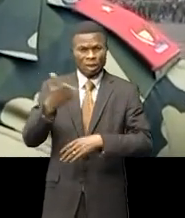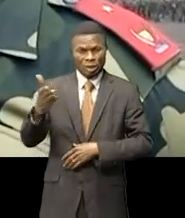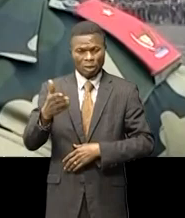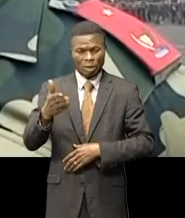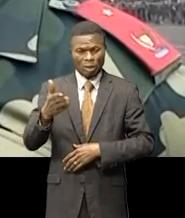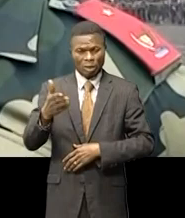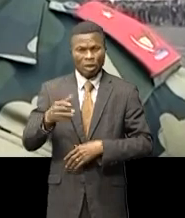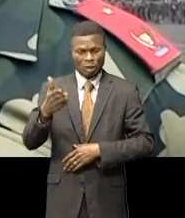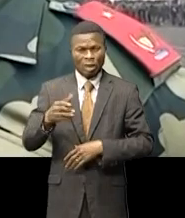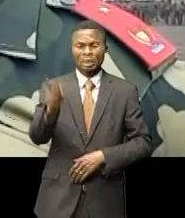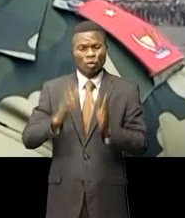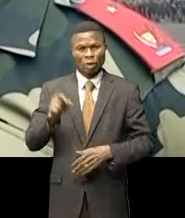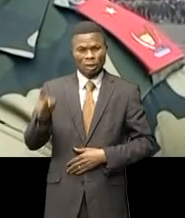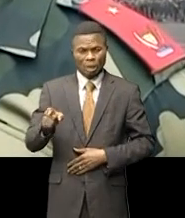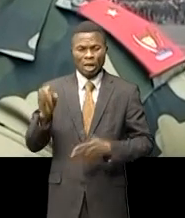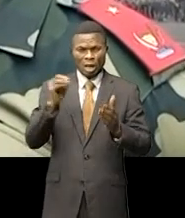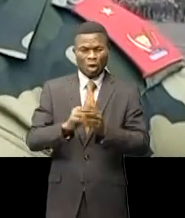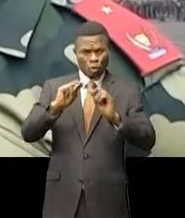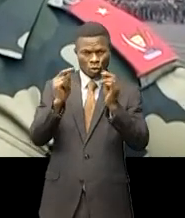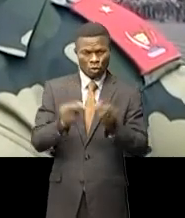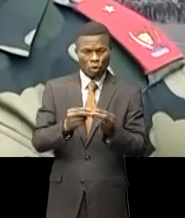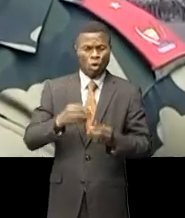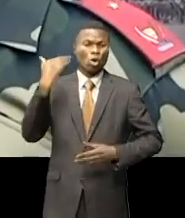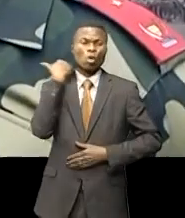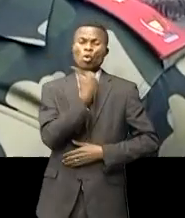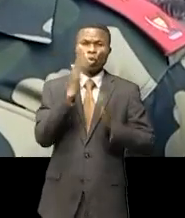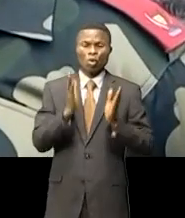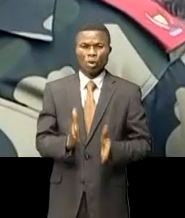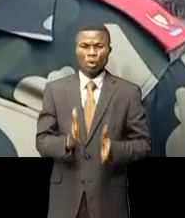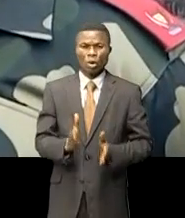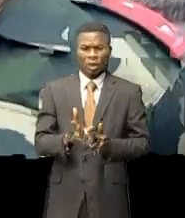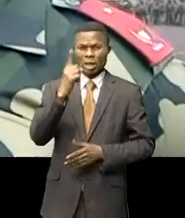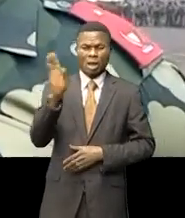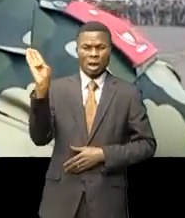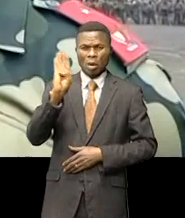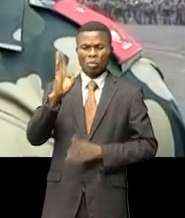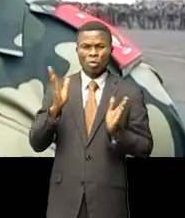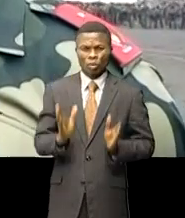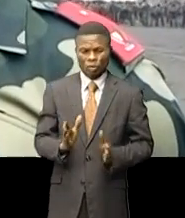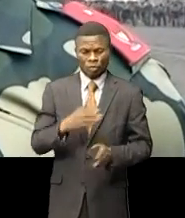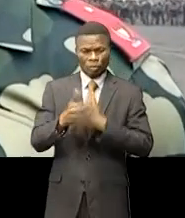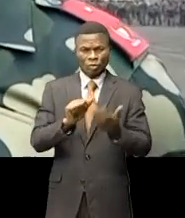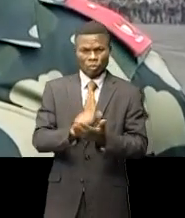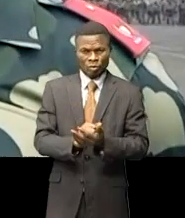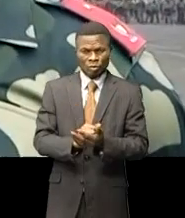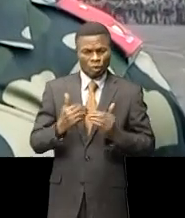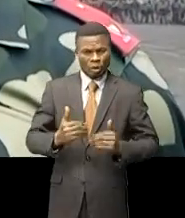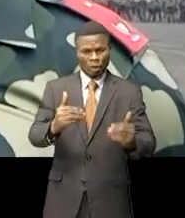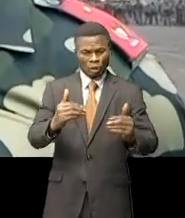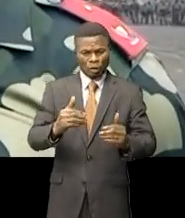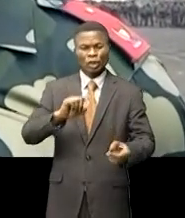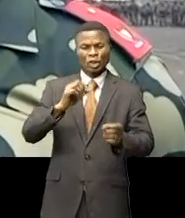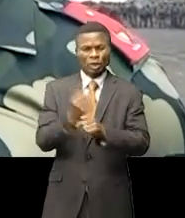Rwandais, nous avons les Ougandais et un Burundais. Ce que nous faisons, c'est dans la continuité de l'état de